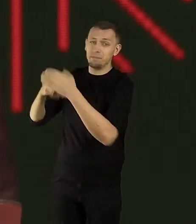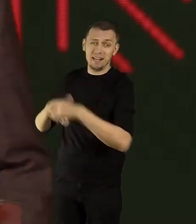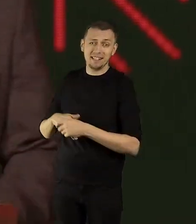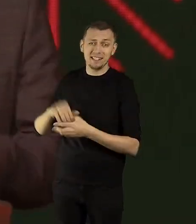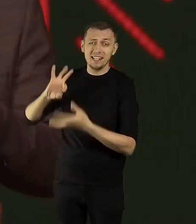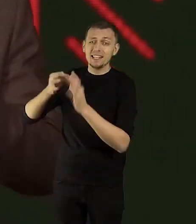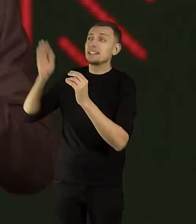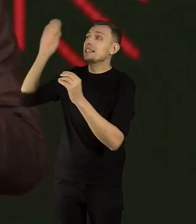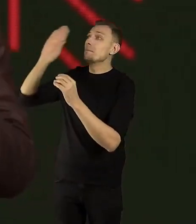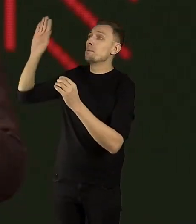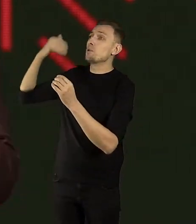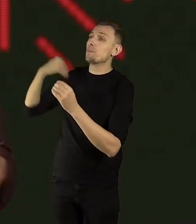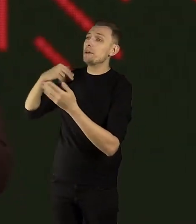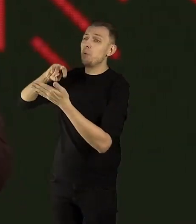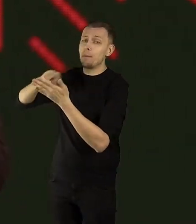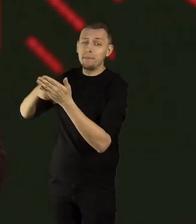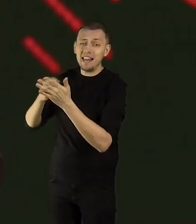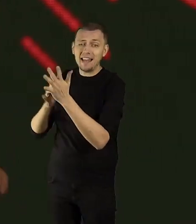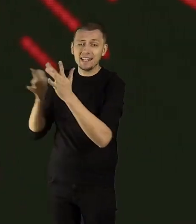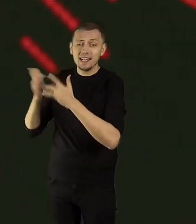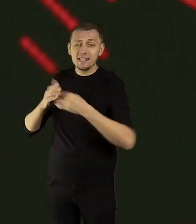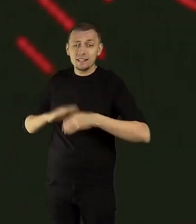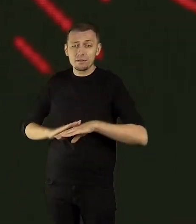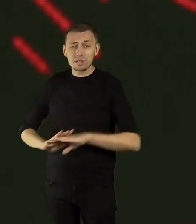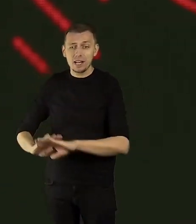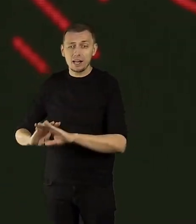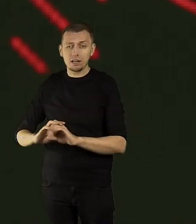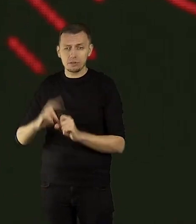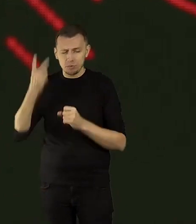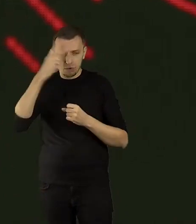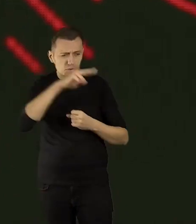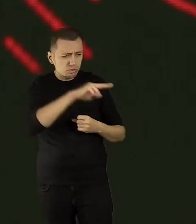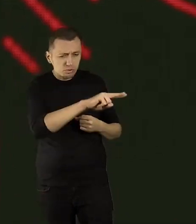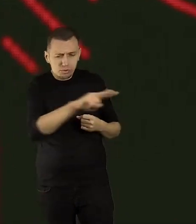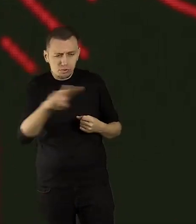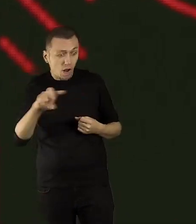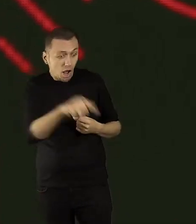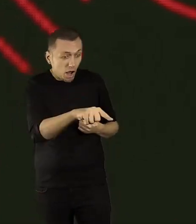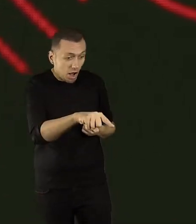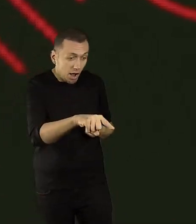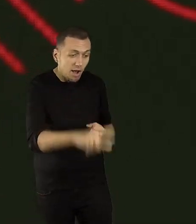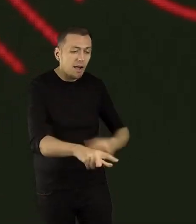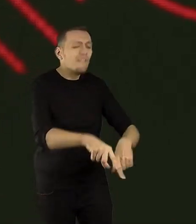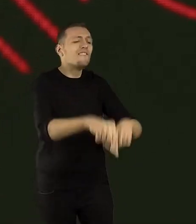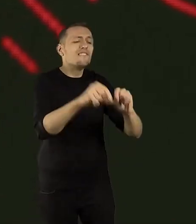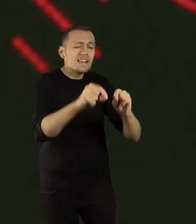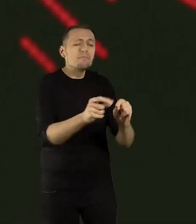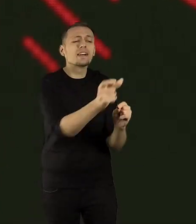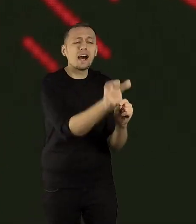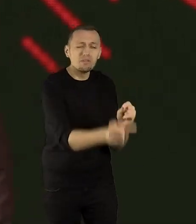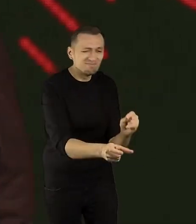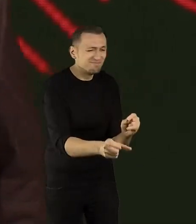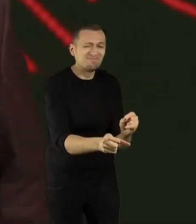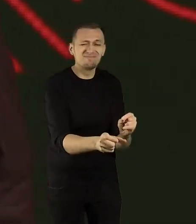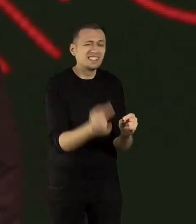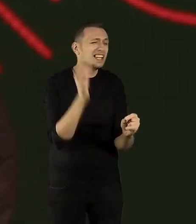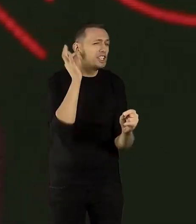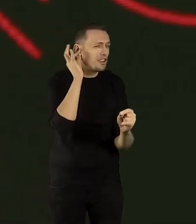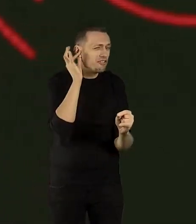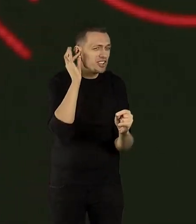matkę. Wybrał zapomnianą prowincję w Cesarstwie Rzymskim. Wybrał, aby jego syn stał się